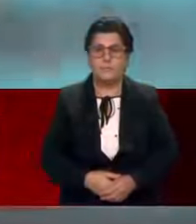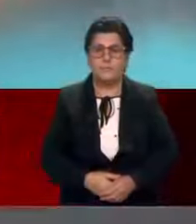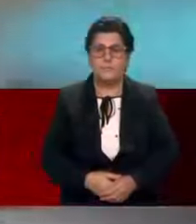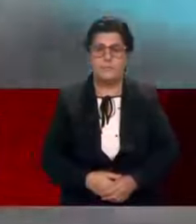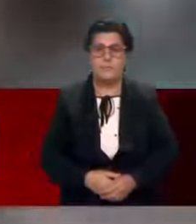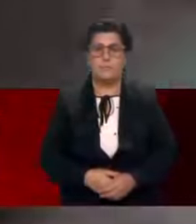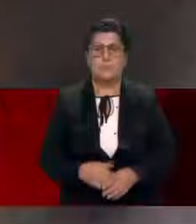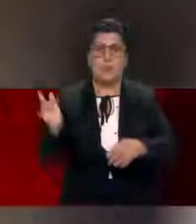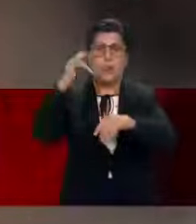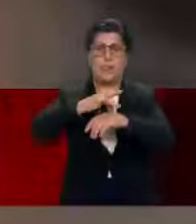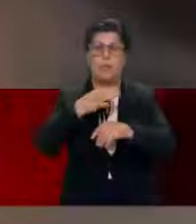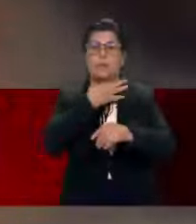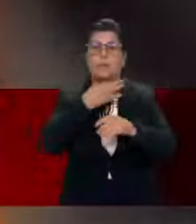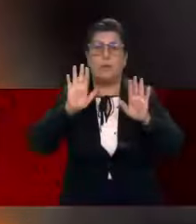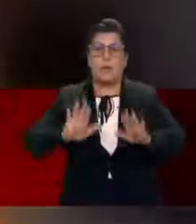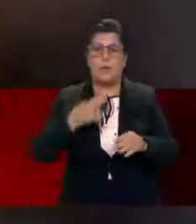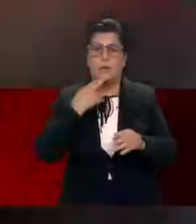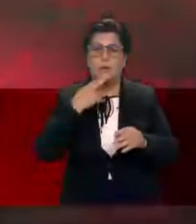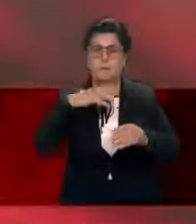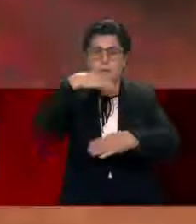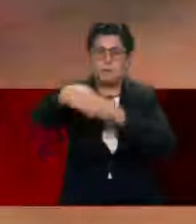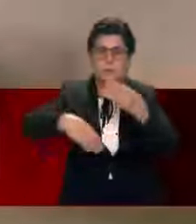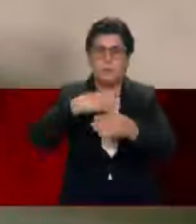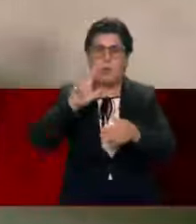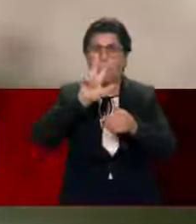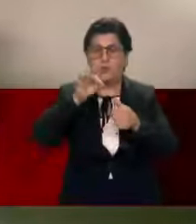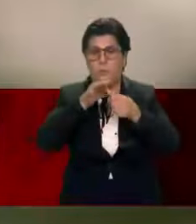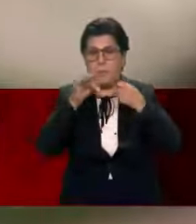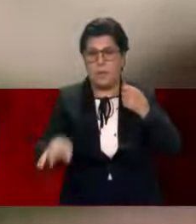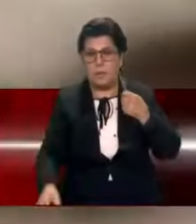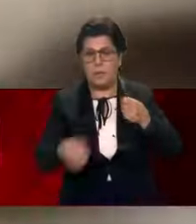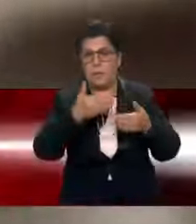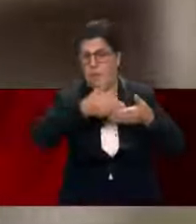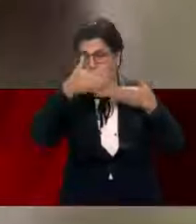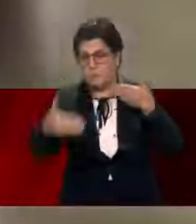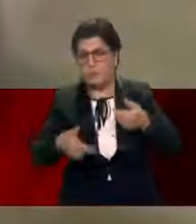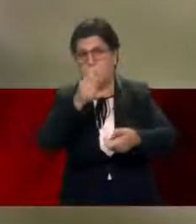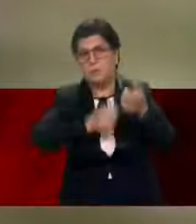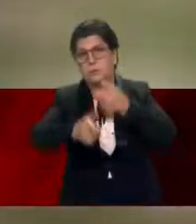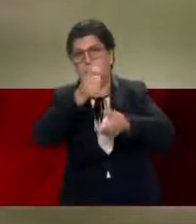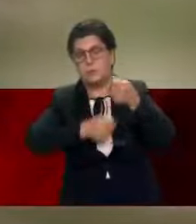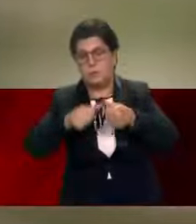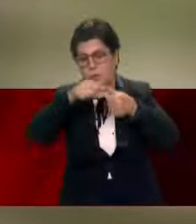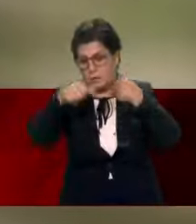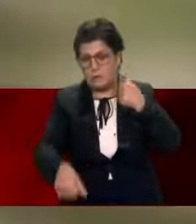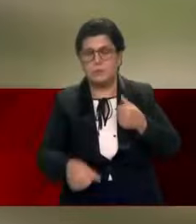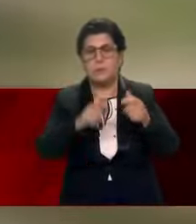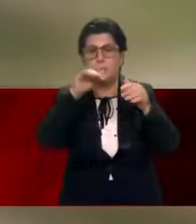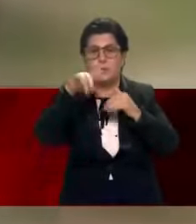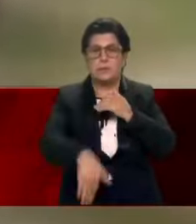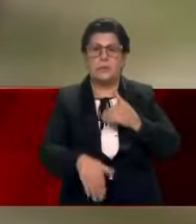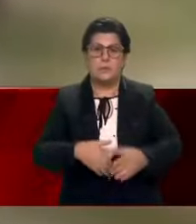Beyaz sende. Tamam. Zirvede mahsur kalan kadın sedyeye alındı. Yaklaşık 30 metrelik halatla aşağı indirildi. Kurtar! Hastayı kurtar!